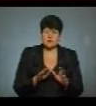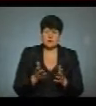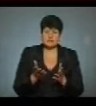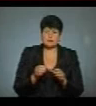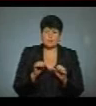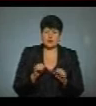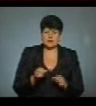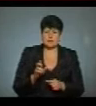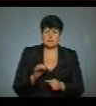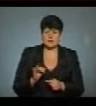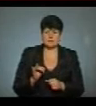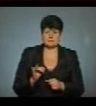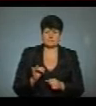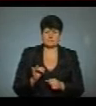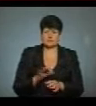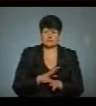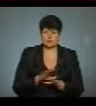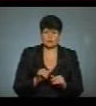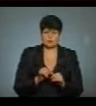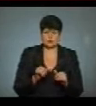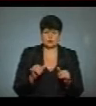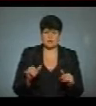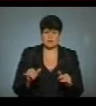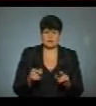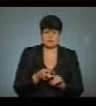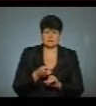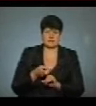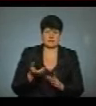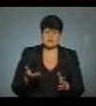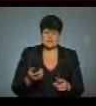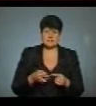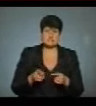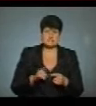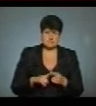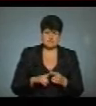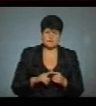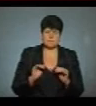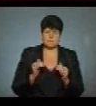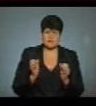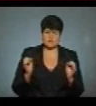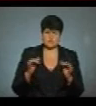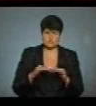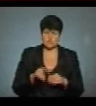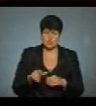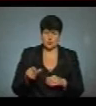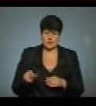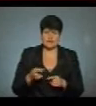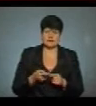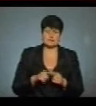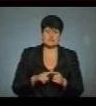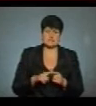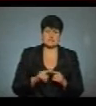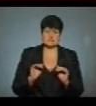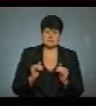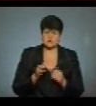могли запобігти поширенню коронавірусної інфекції. Це менше скупчення людей, це